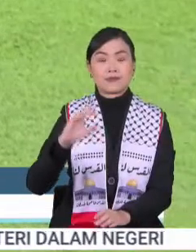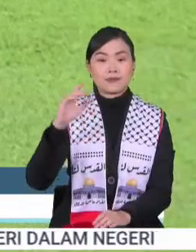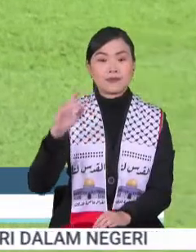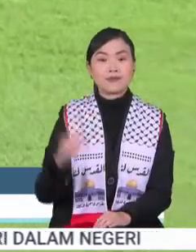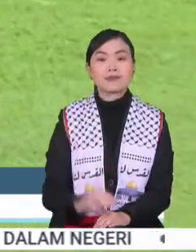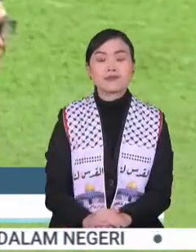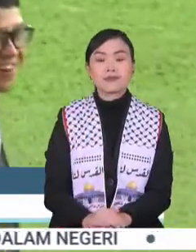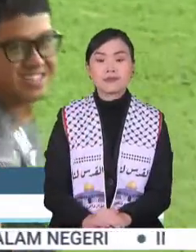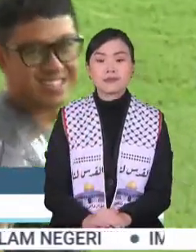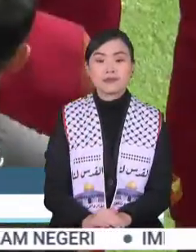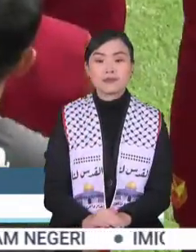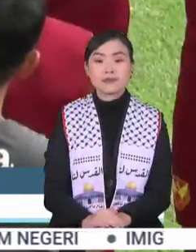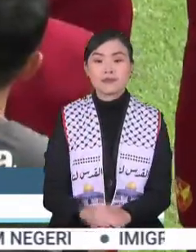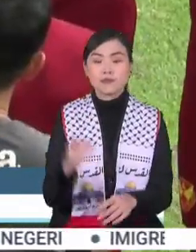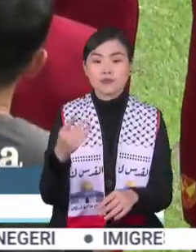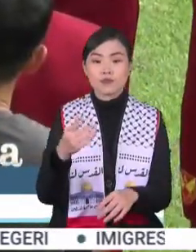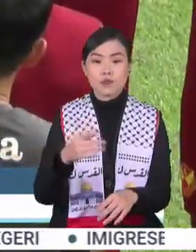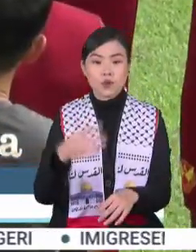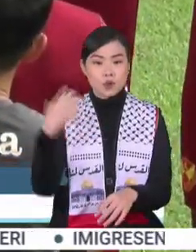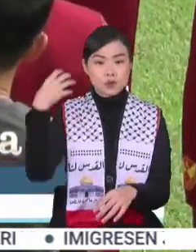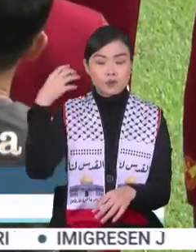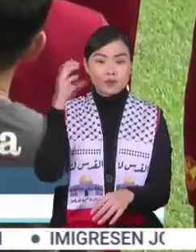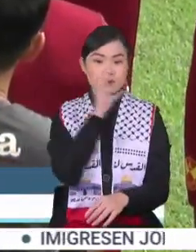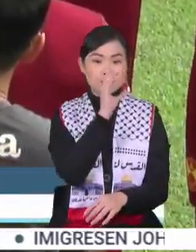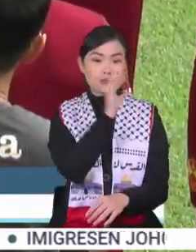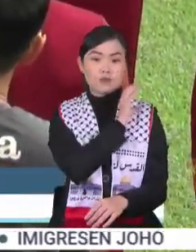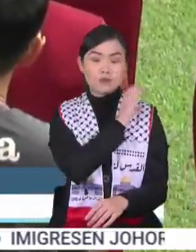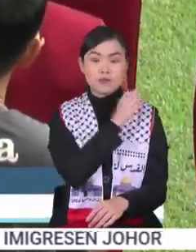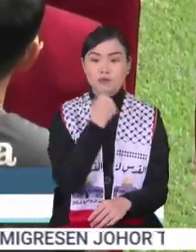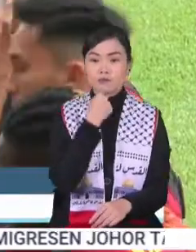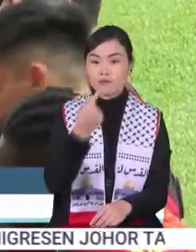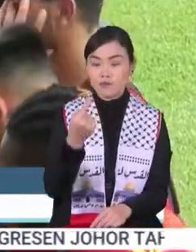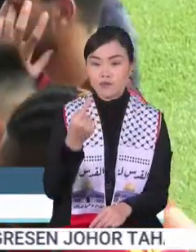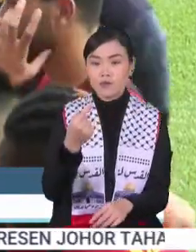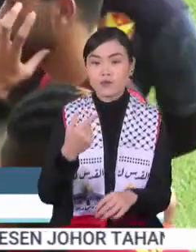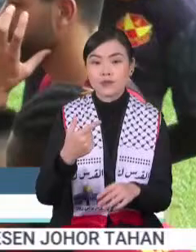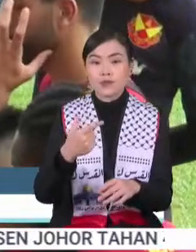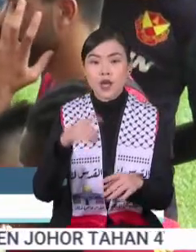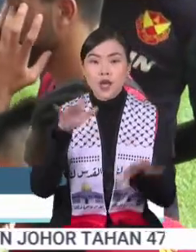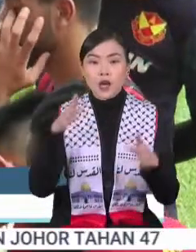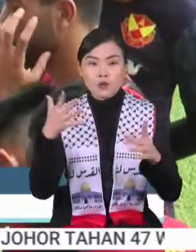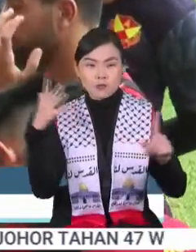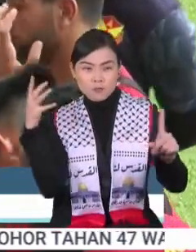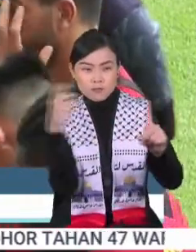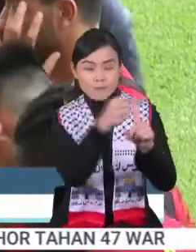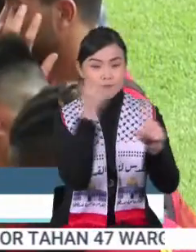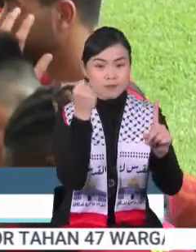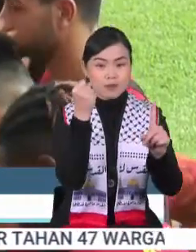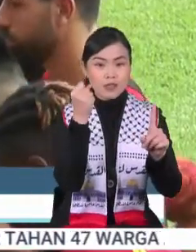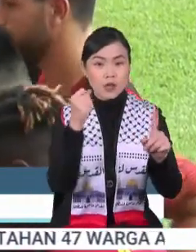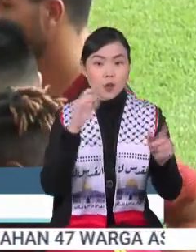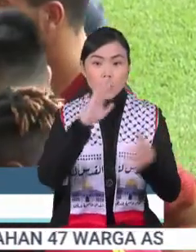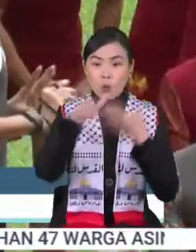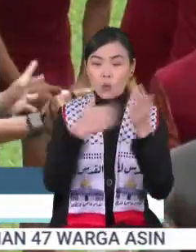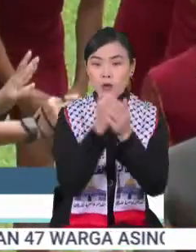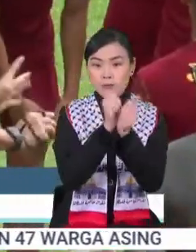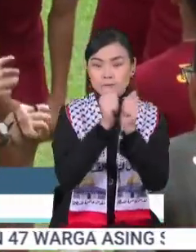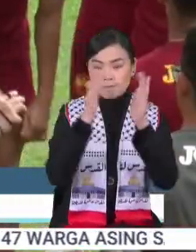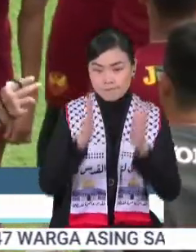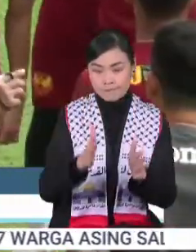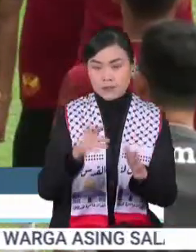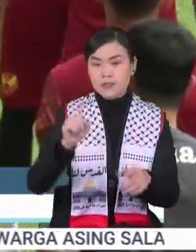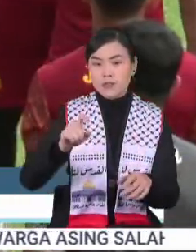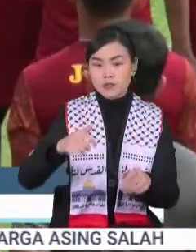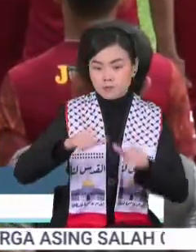mbpj menurut ketua Jati Selangor FC taneng Ho bagi mencapai misi tersebut semua pemain perlu mengekalkan momentum